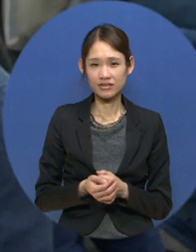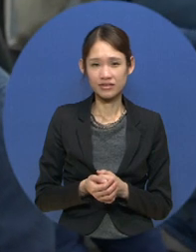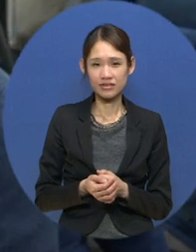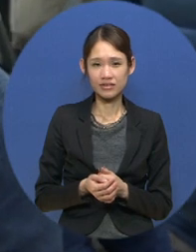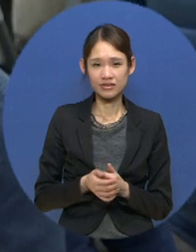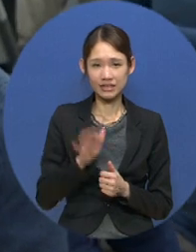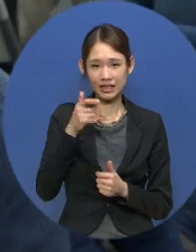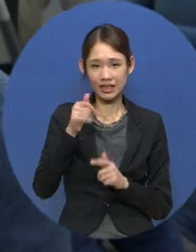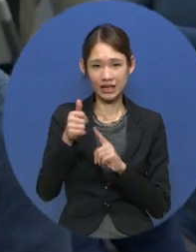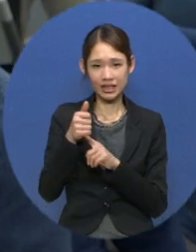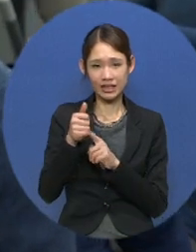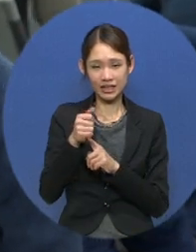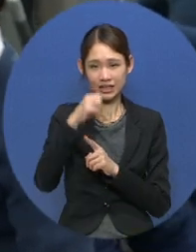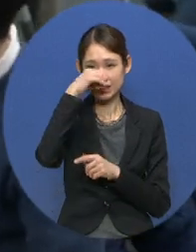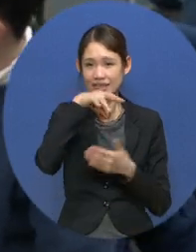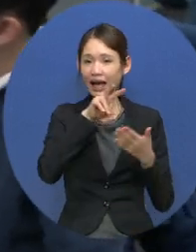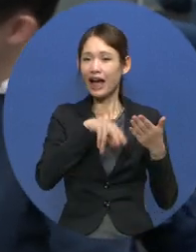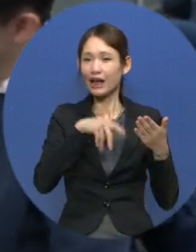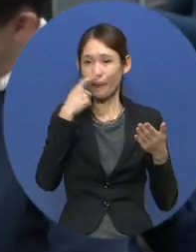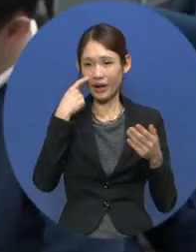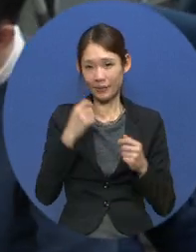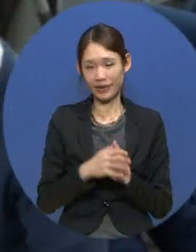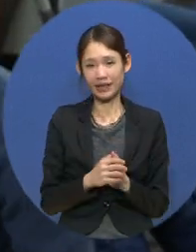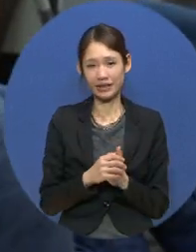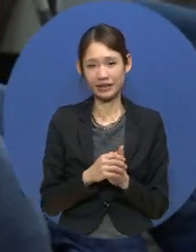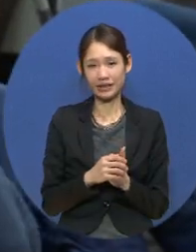희강은 앞에 나가서 그냥 읽어봐, 지금은.